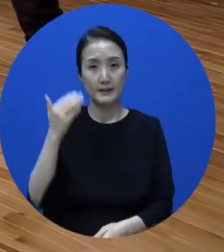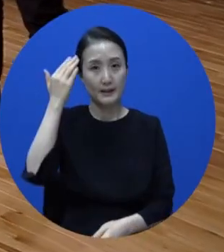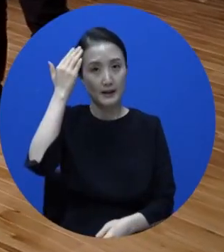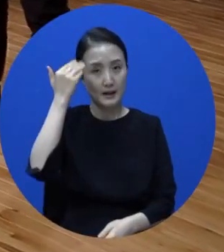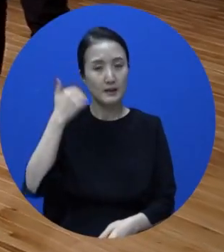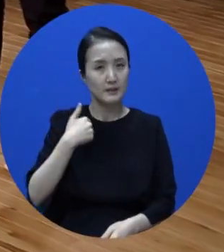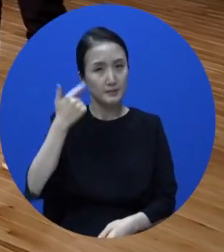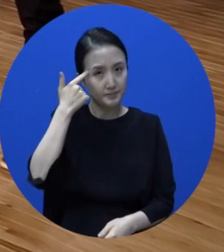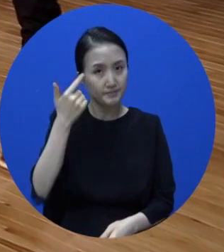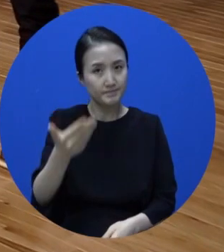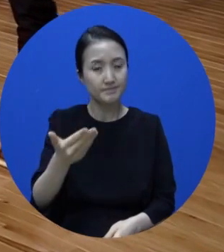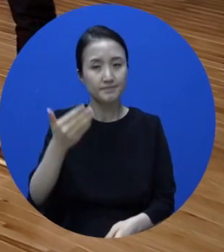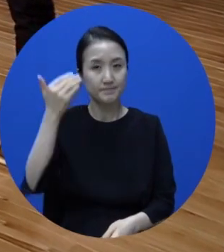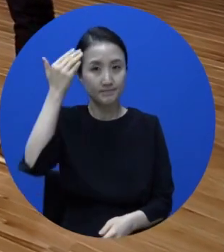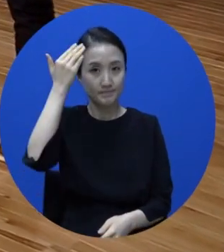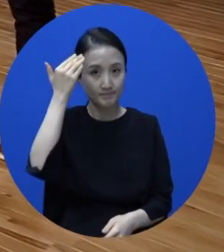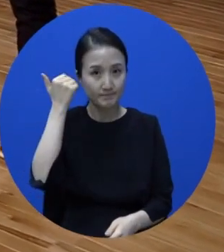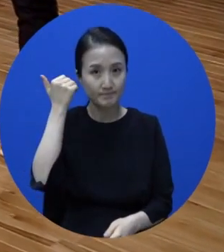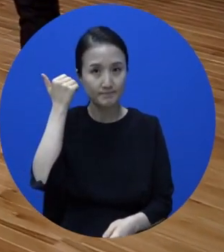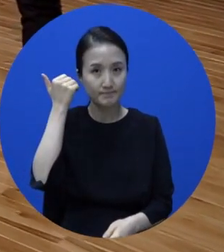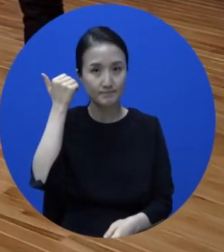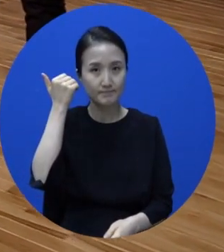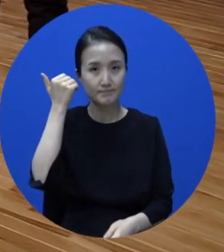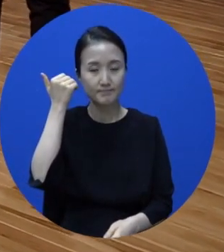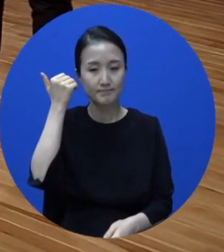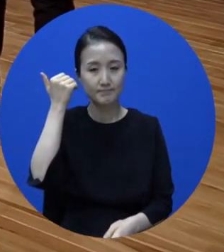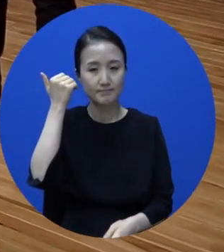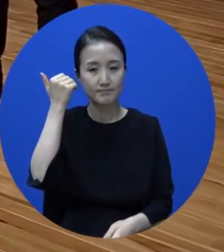우리나라는 우리나라는